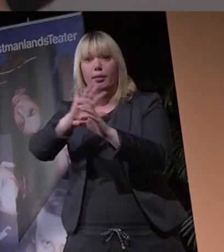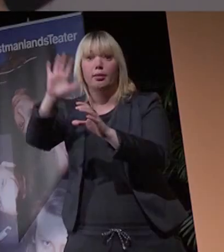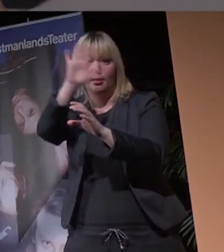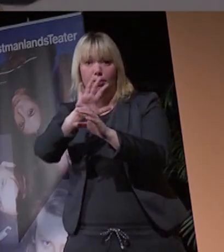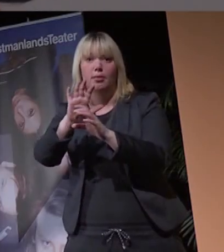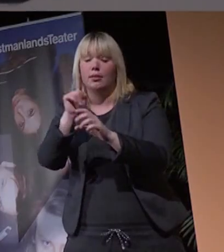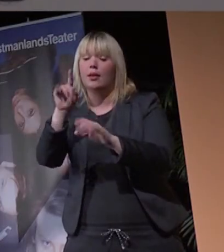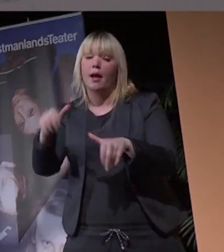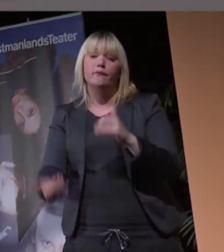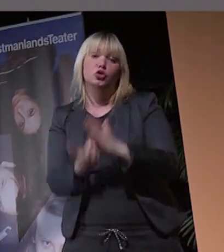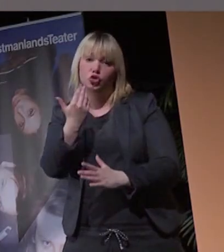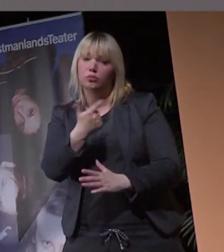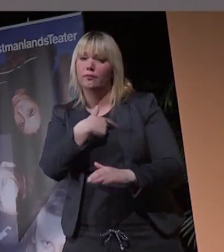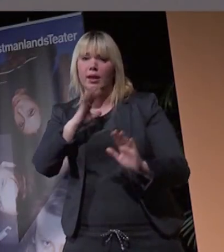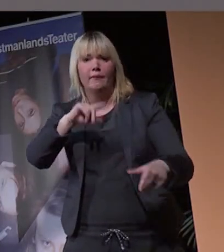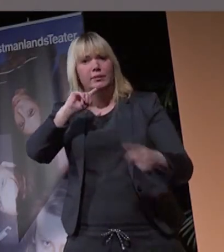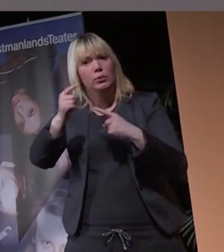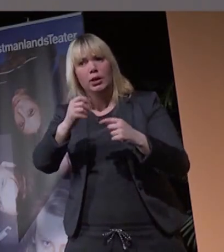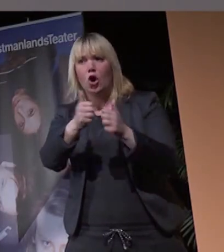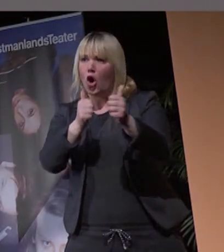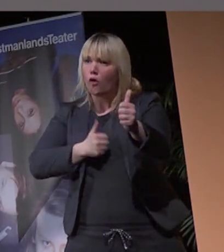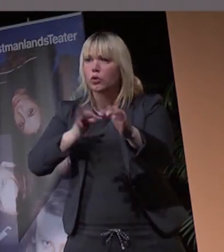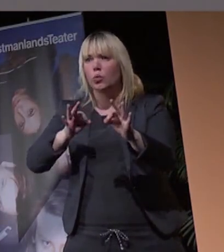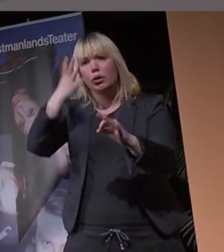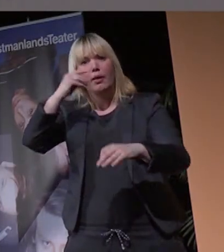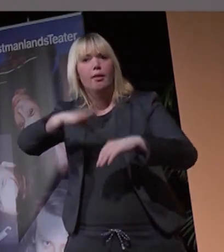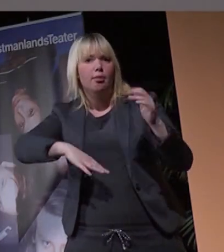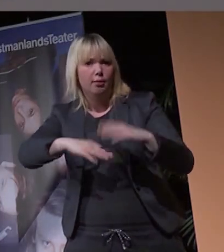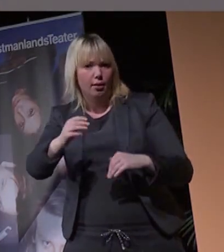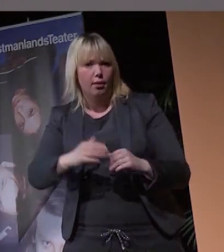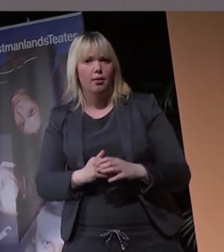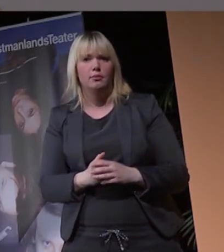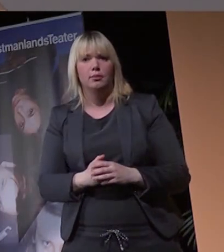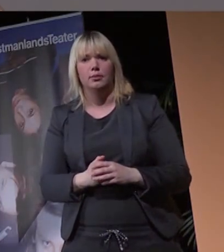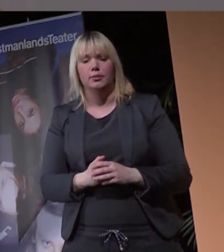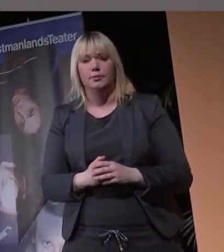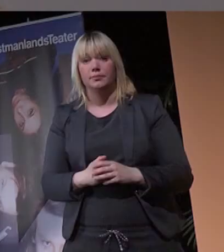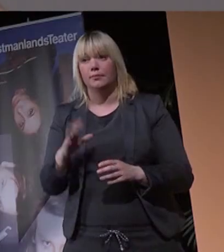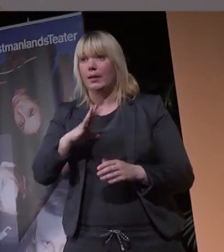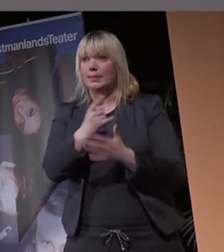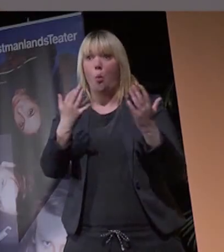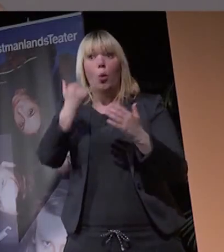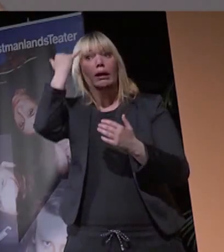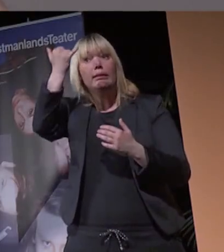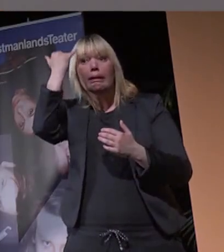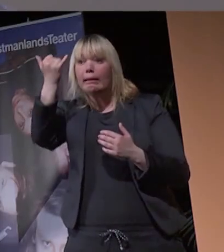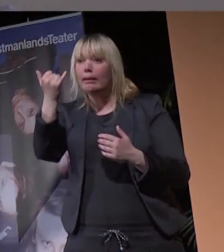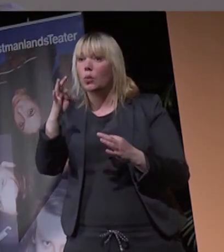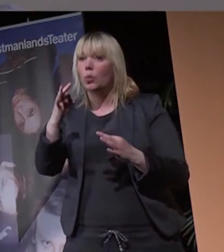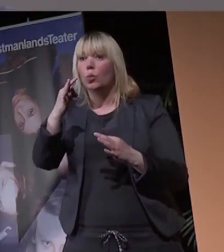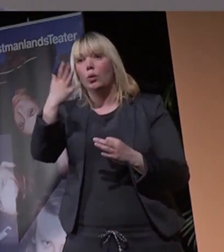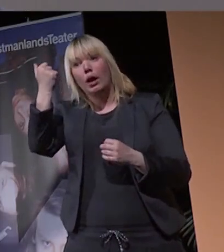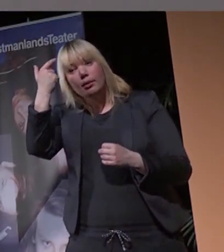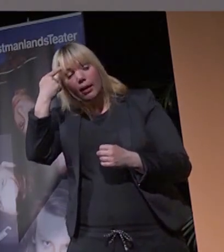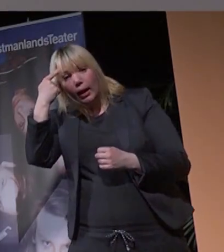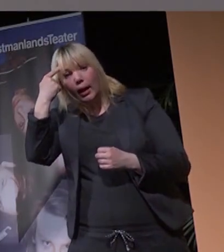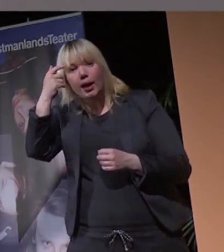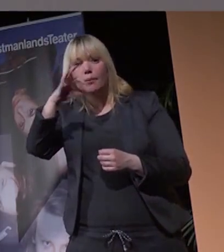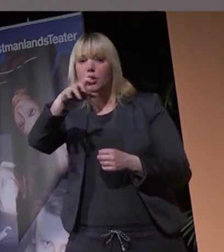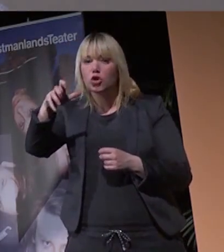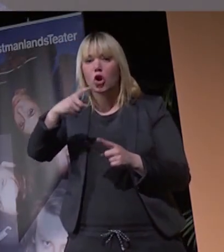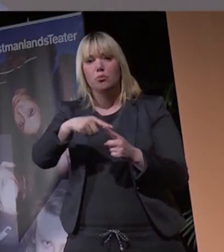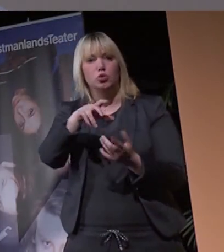ingenting tydligt som på något sätt ska knyta ihop arrangörssidan eller skapa mer jämlika förutsättningar för att göra sin sak. Men på den